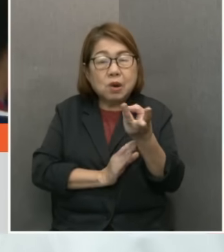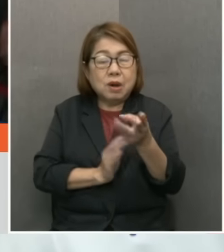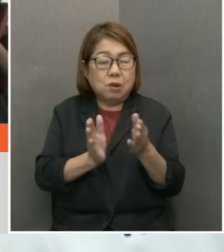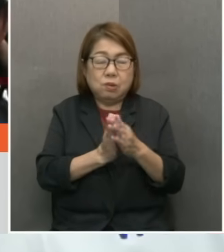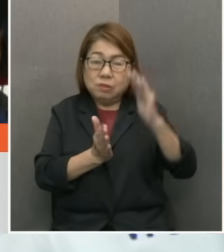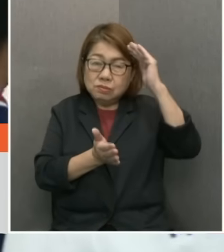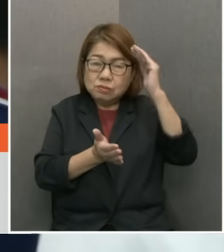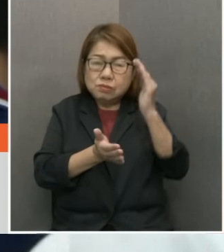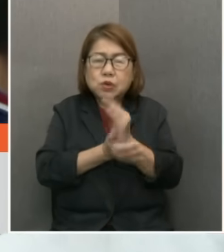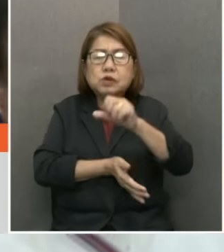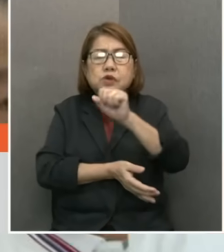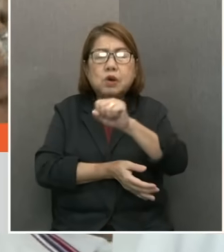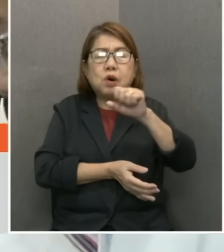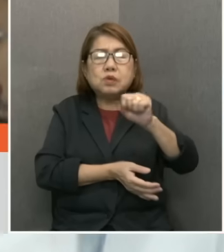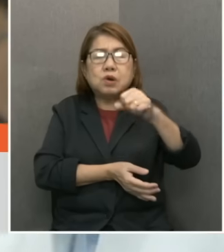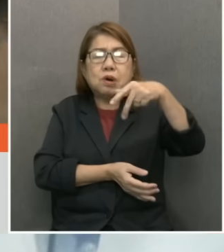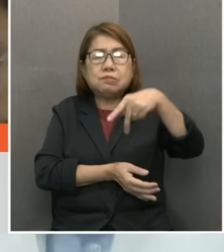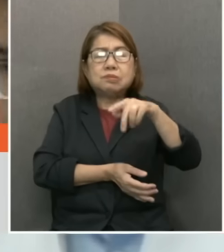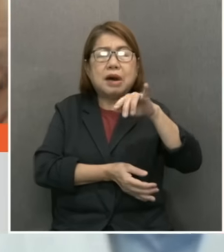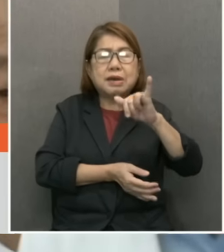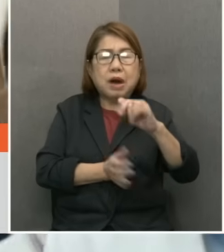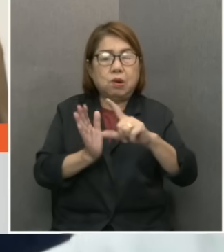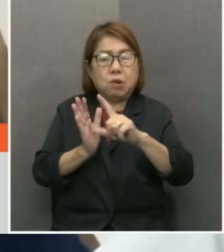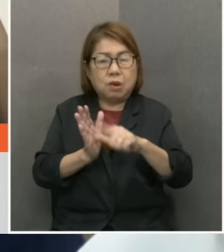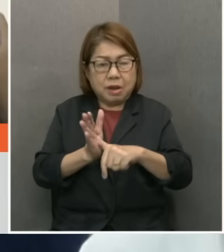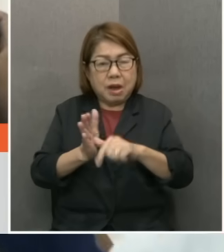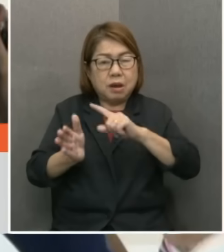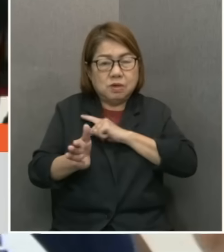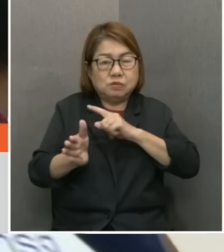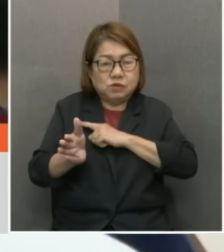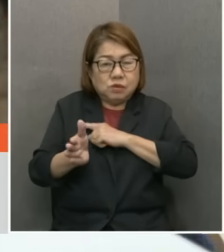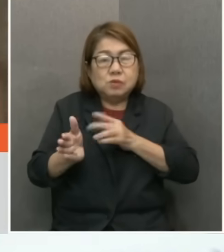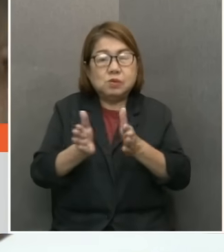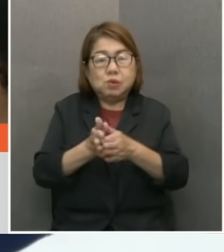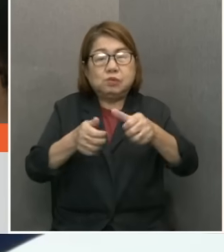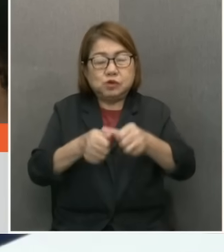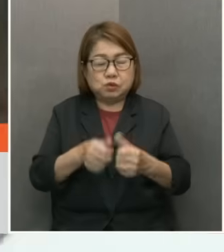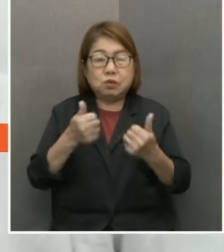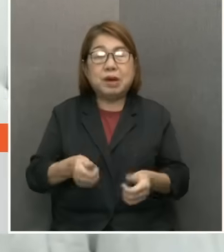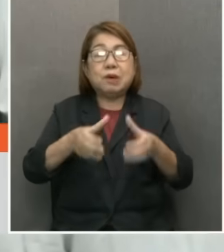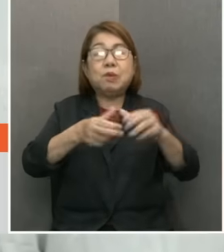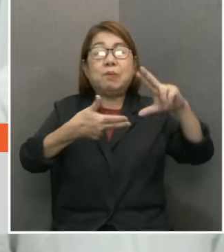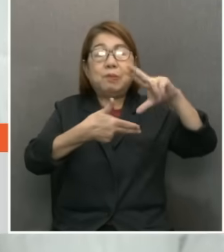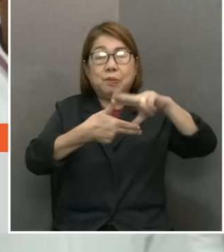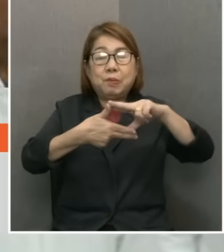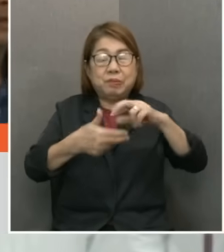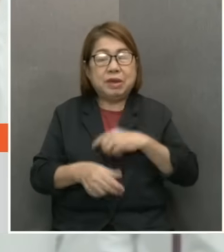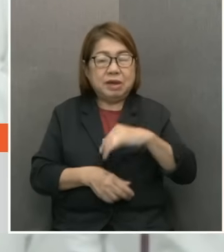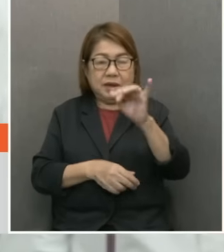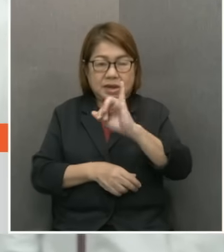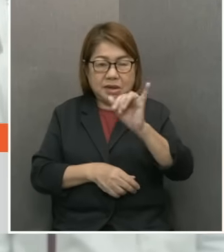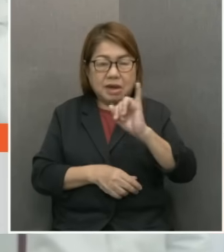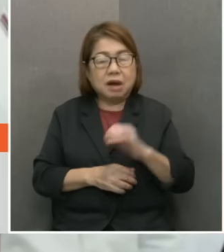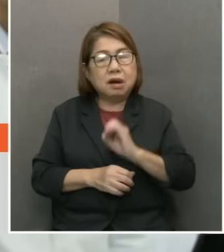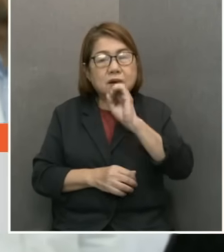สสพะเยาเลขาธิการพรรคดูแลอยู่ด้วยจึงทำให้พรรคพลังประชารัฐแกนนำยังไม่ประกาศท่าที